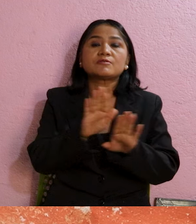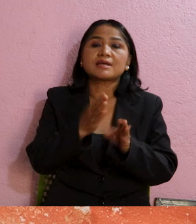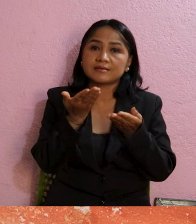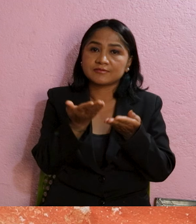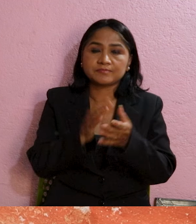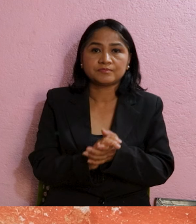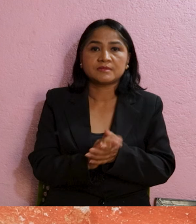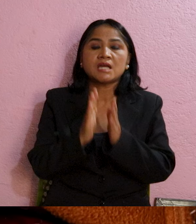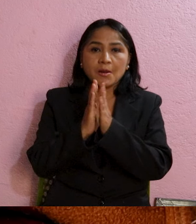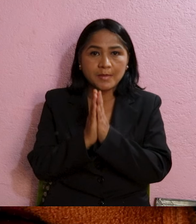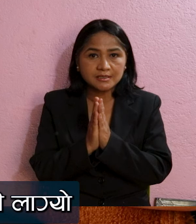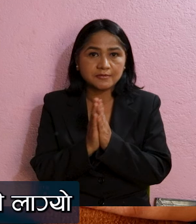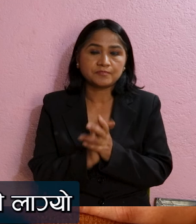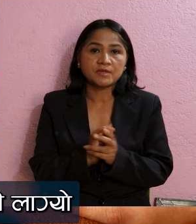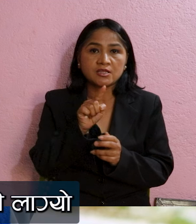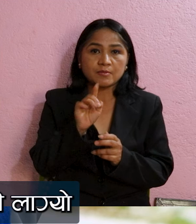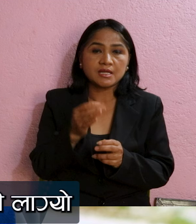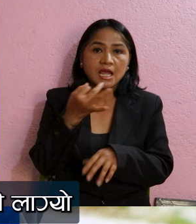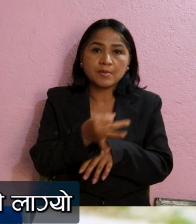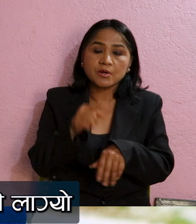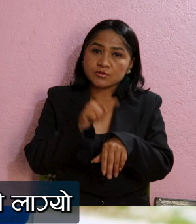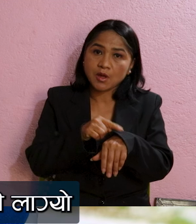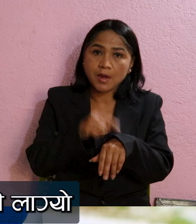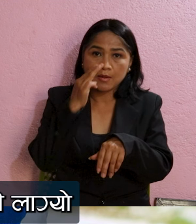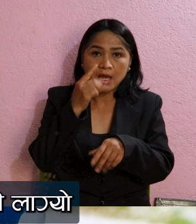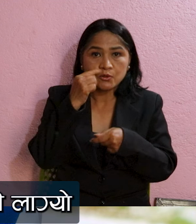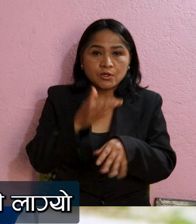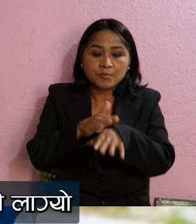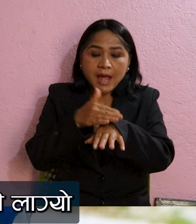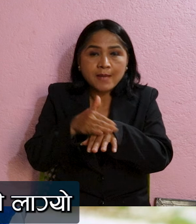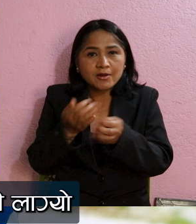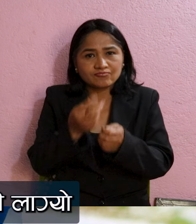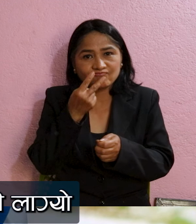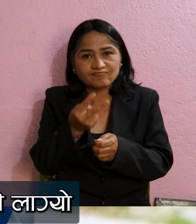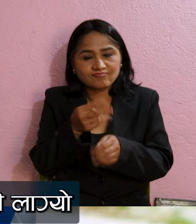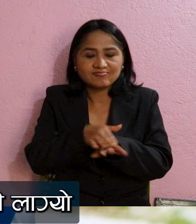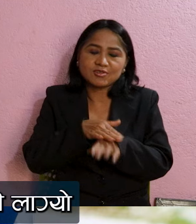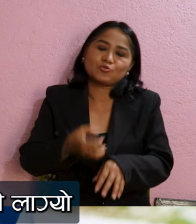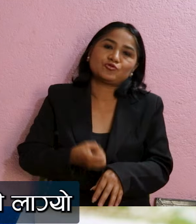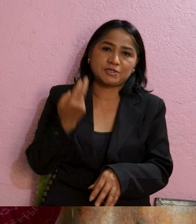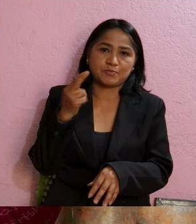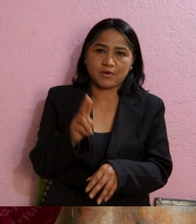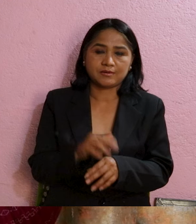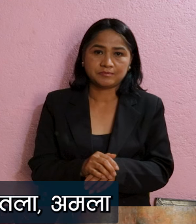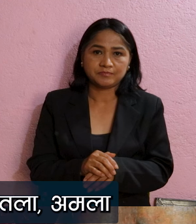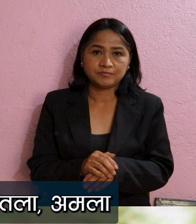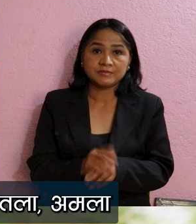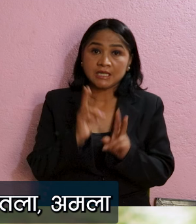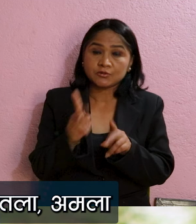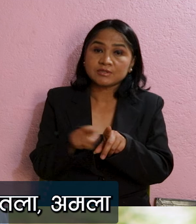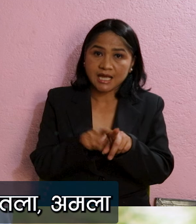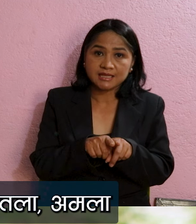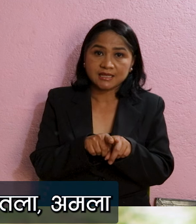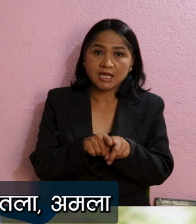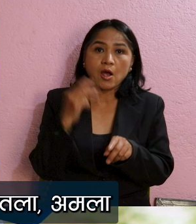ज्यू। नमस्ते, तपाईँले महिनावारीको समयमा छोरीको स्याहार सुसार गरेको देखेर मलाई साह्रै खुसी लाग्यो। यसका